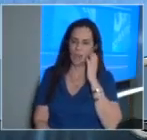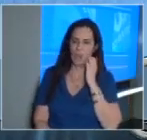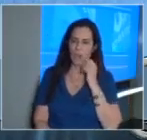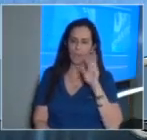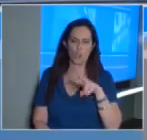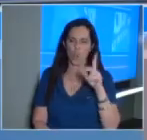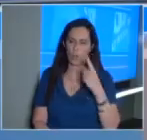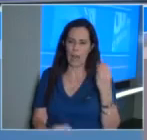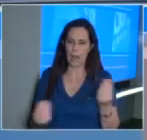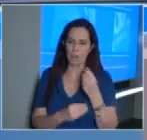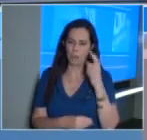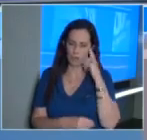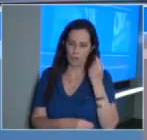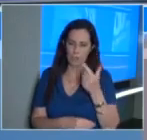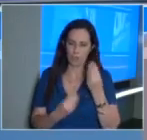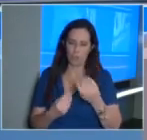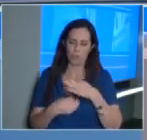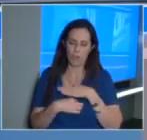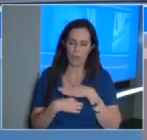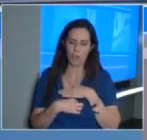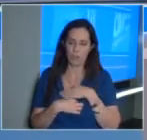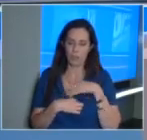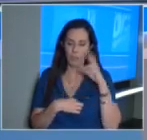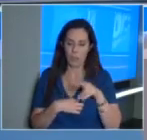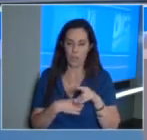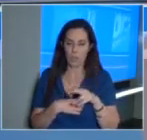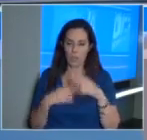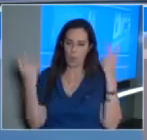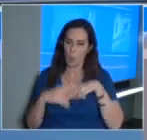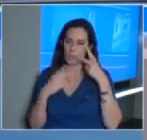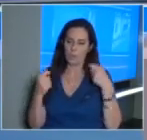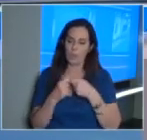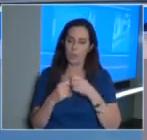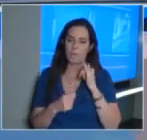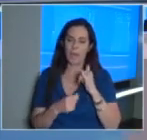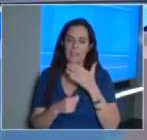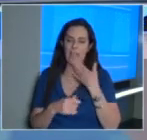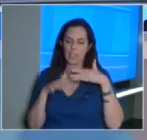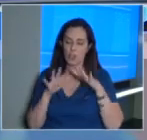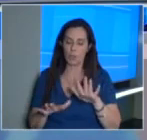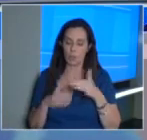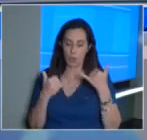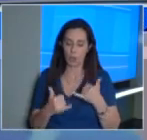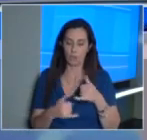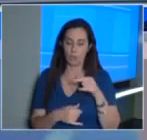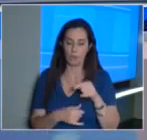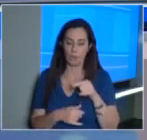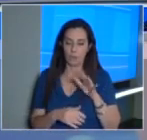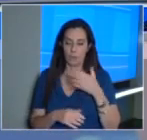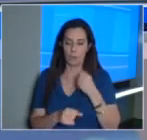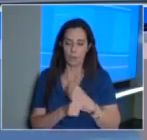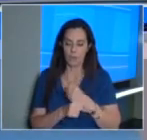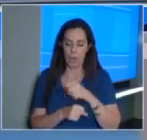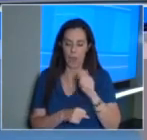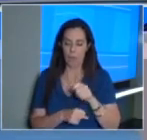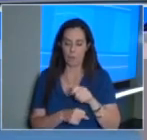עוד אלמנט שאני חושב עובד קצת לטובתנו. יש קונסנסוס סביב הגדרות מה זה אנטישמיות בימים אלה, וזה מה שעשה